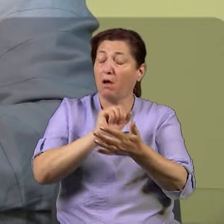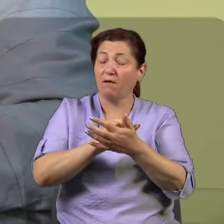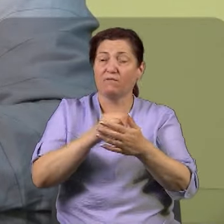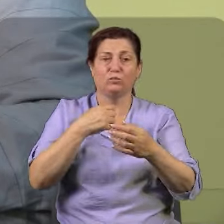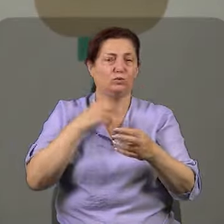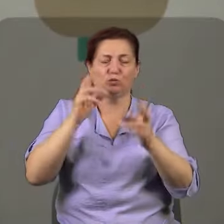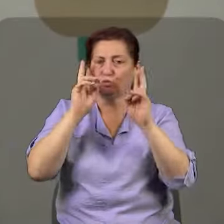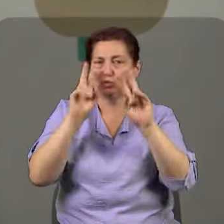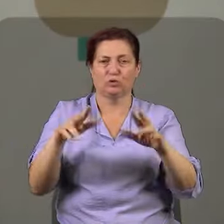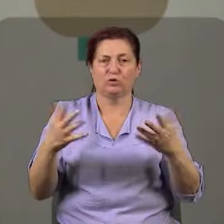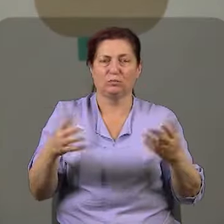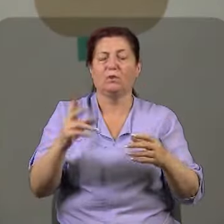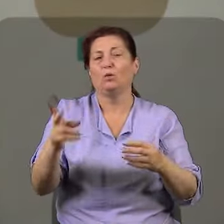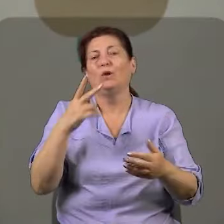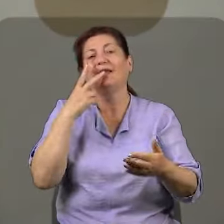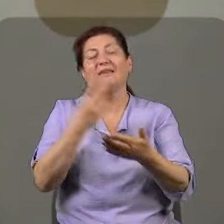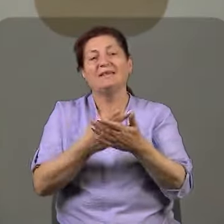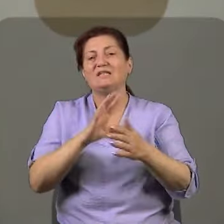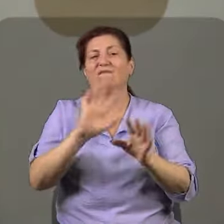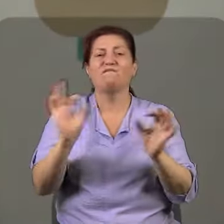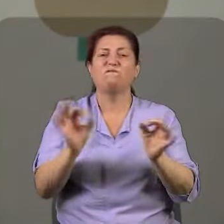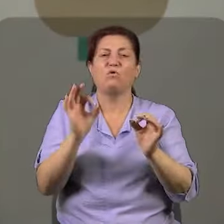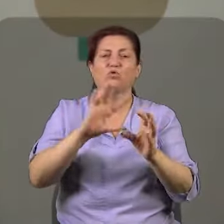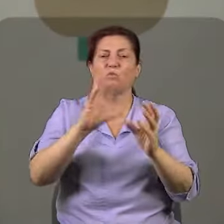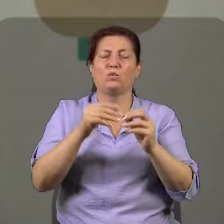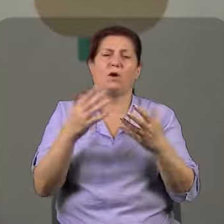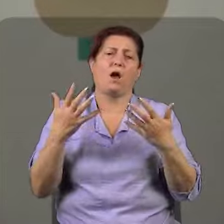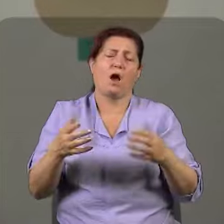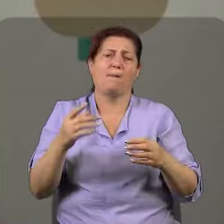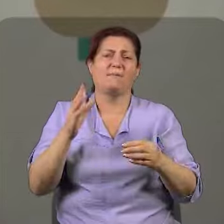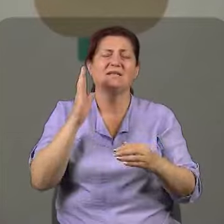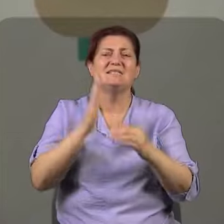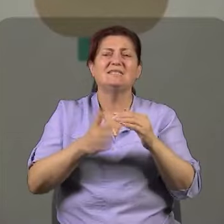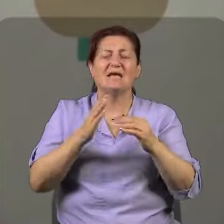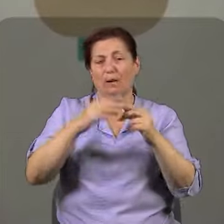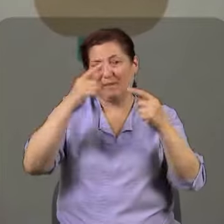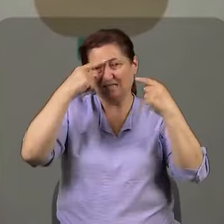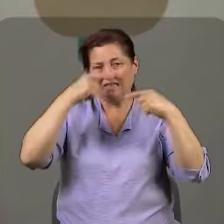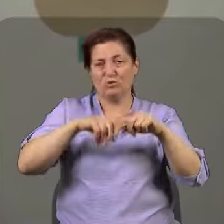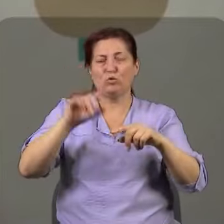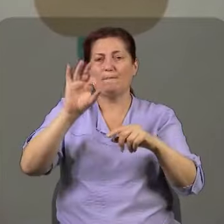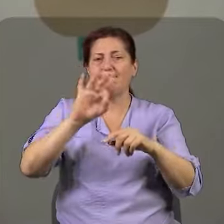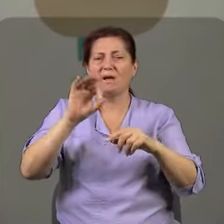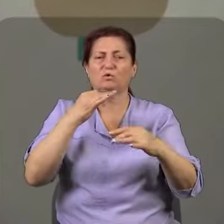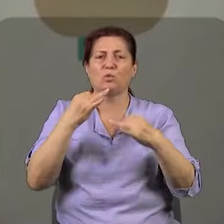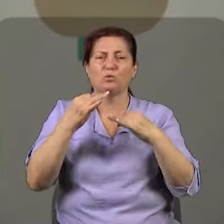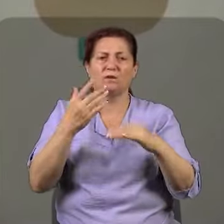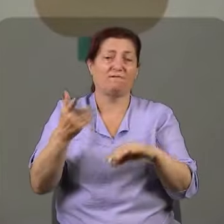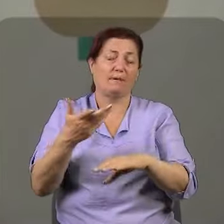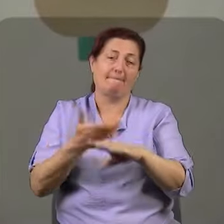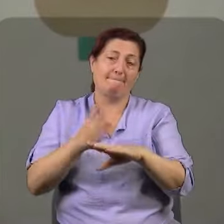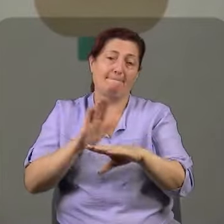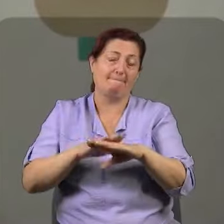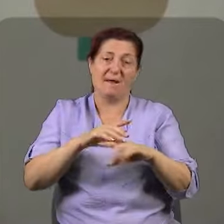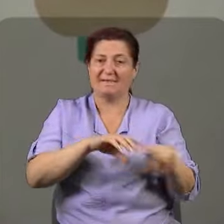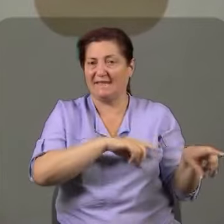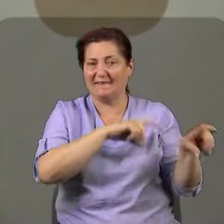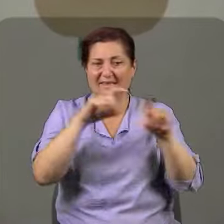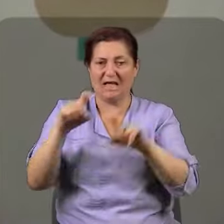միավորելու, իհարկե, այդ ասել դտեսեք ոչ բոլորն են, կամ ասենք խոսել ցեղասպանության ինստիտուտի մասին, որը ոնց երևի բարդ է տեղափոխել, թե չէ դա